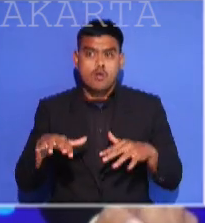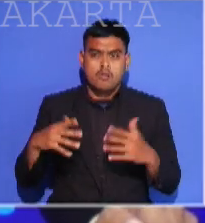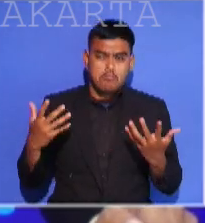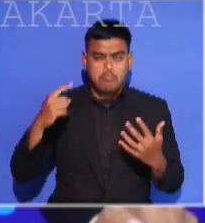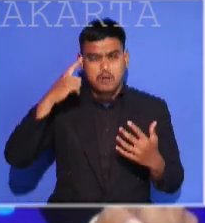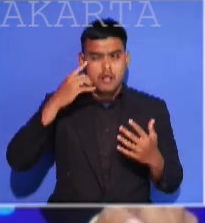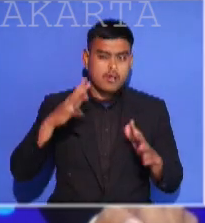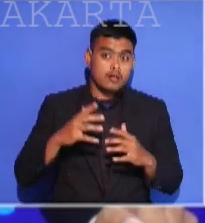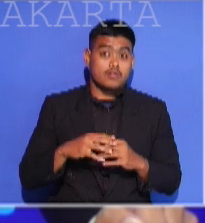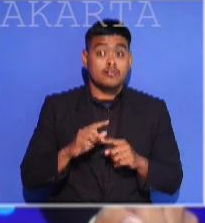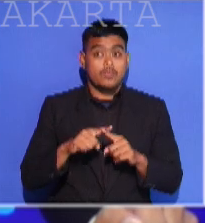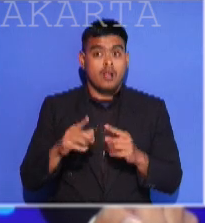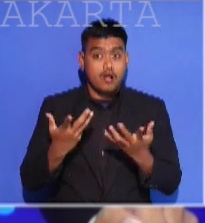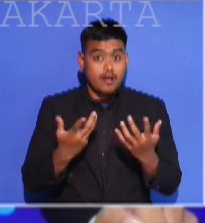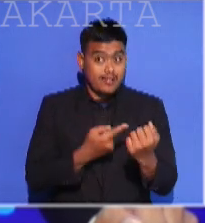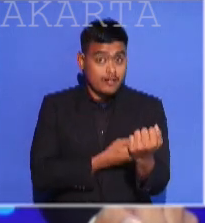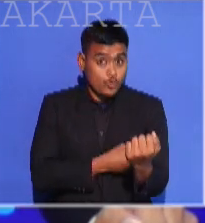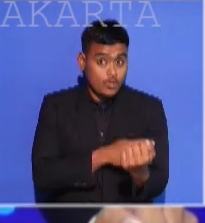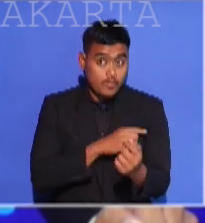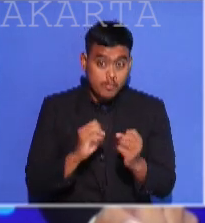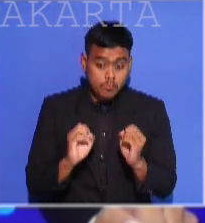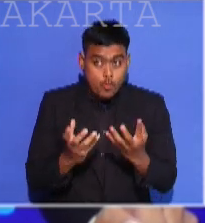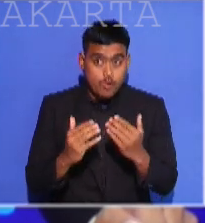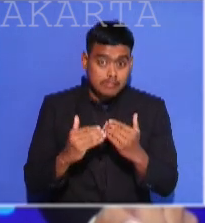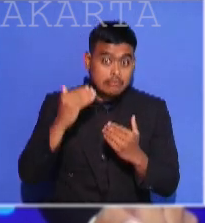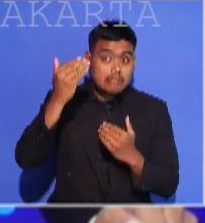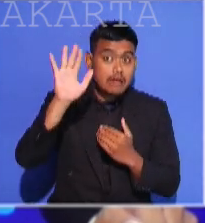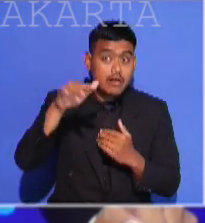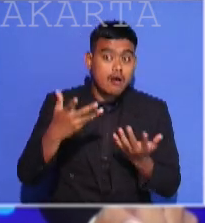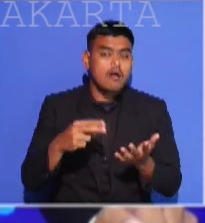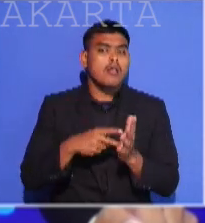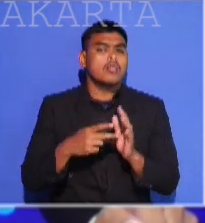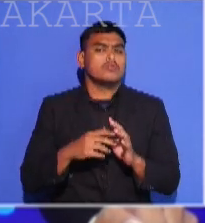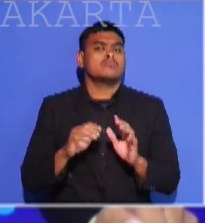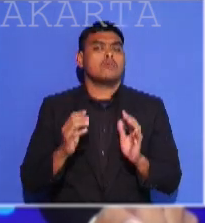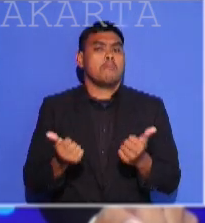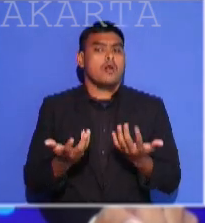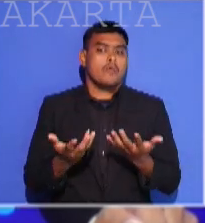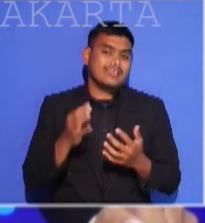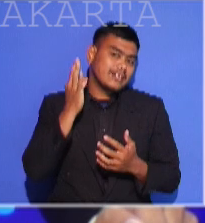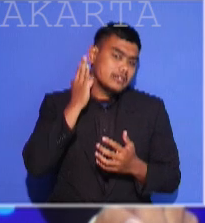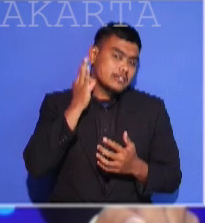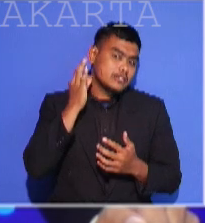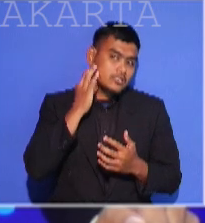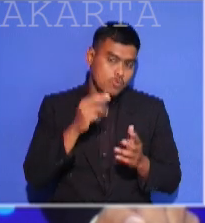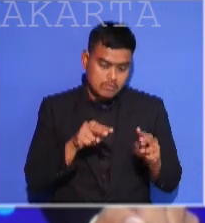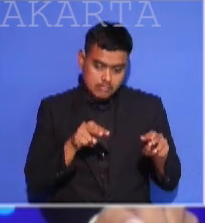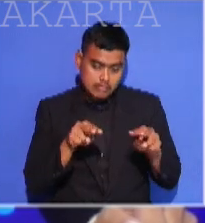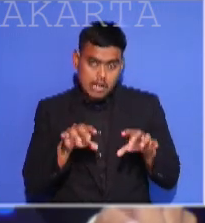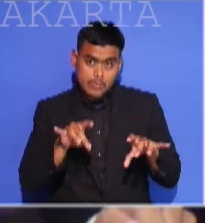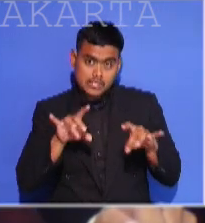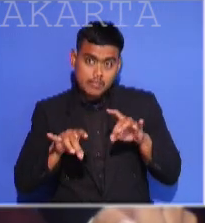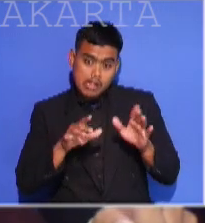melainkan sebuah potensi untuk itu manajemen resiko bencana perlu disosialisasikan kepada masyarakat jika sudah siaga